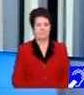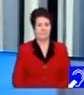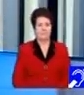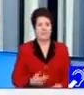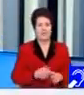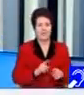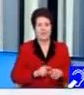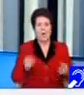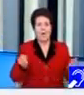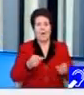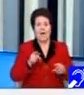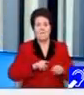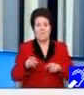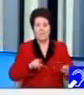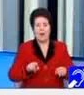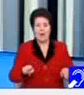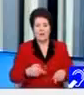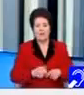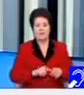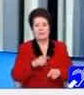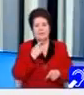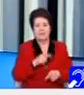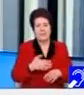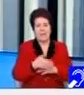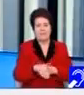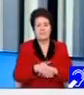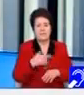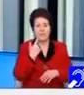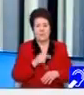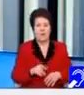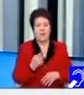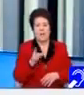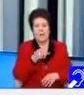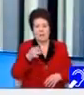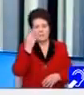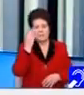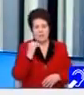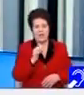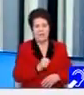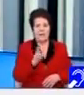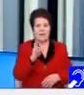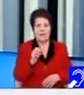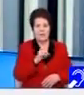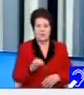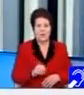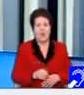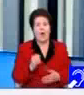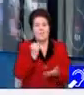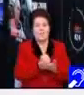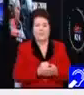Război total propagandei mediatice venite din exterior. Președintele interimar al Republicii Moldova, Adrian Candu, a promulgat